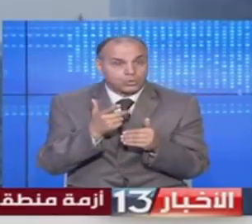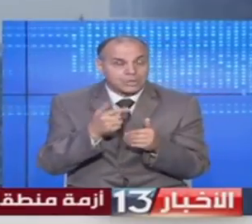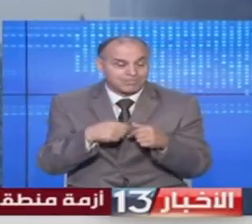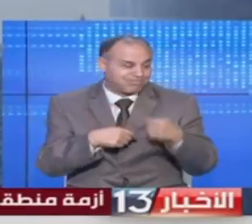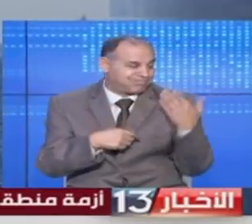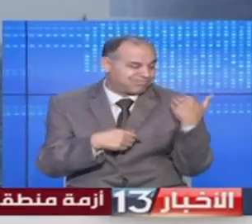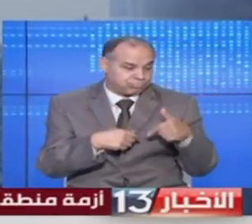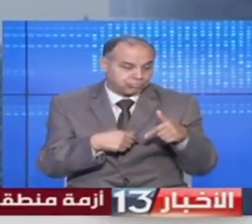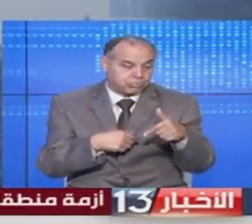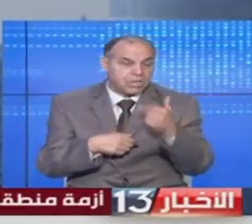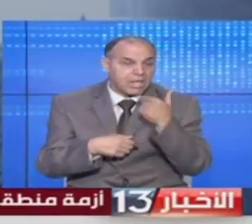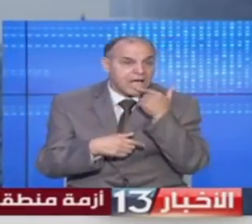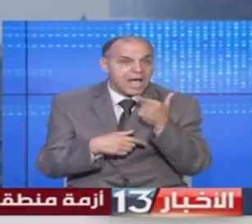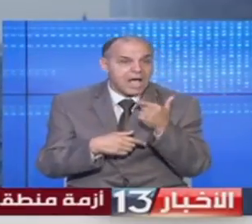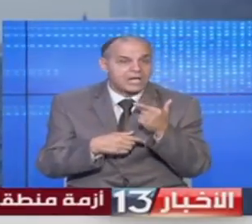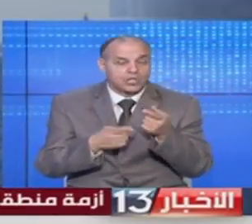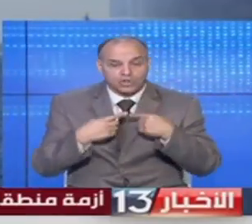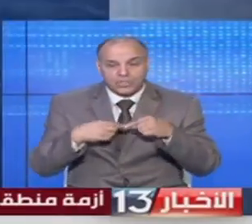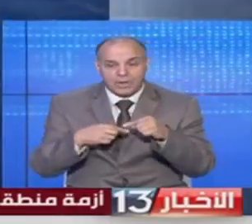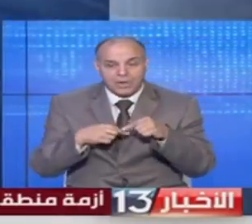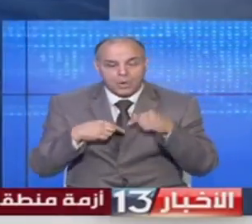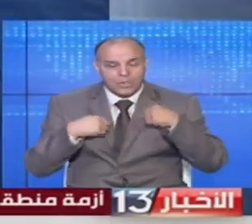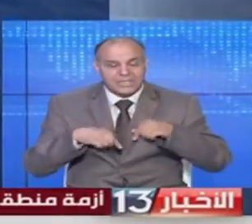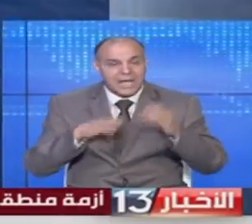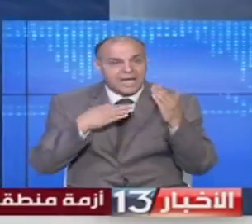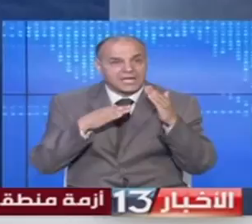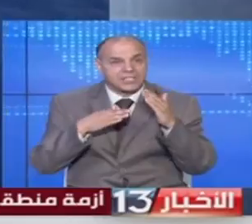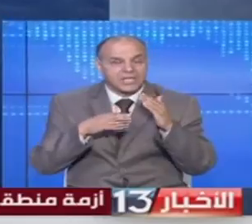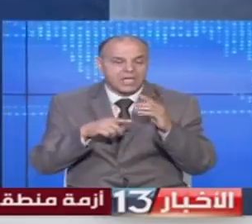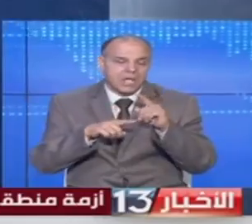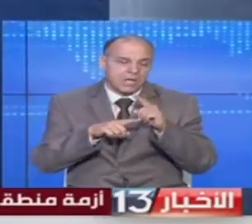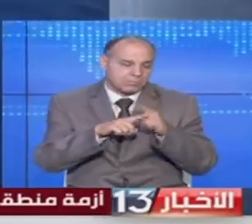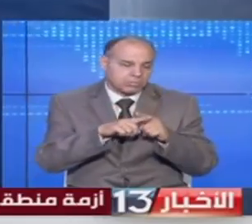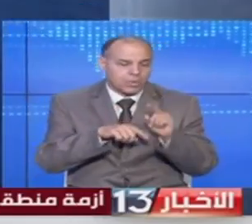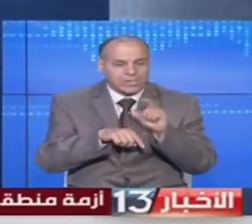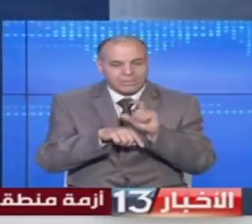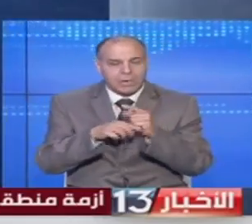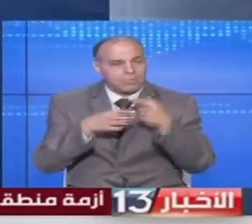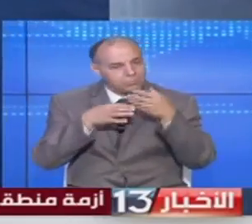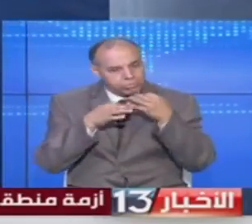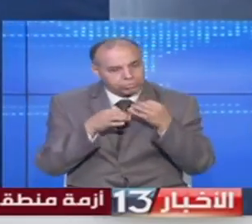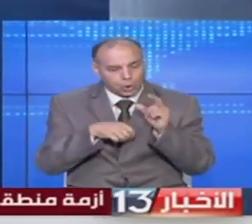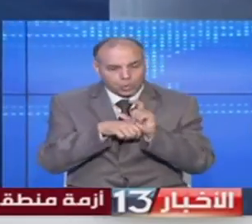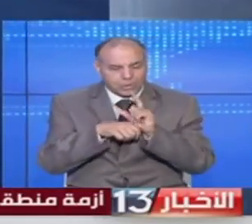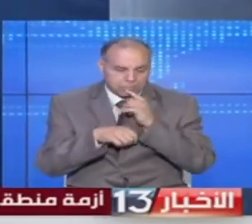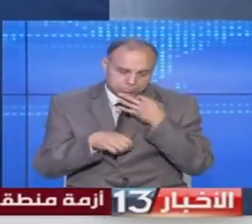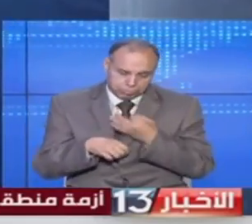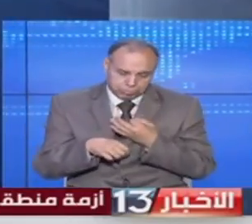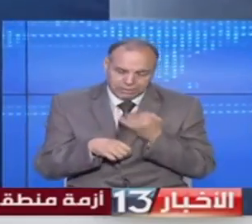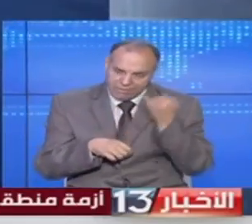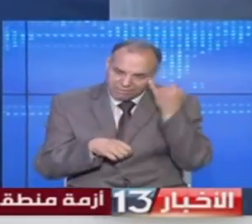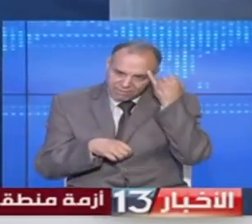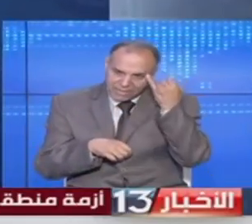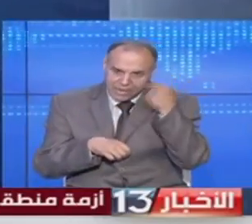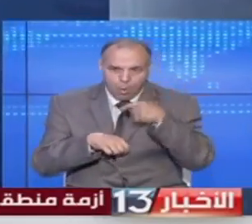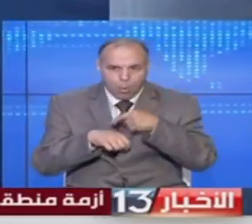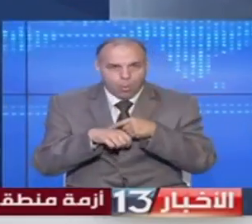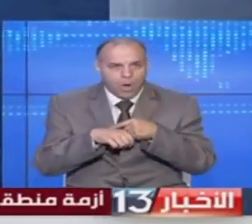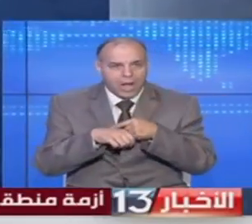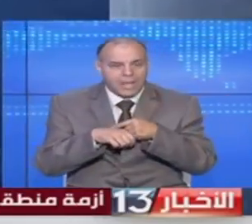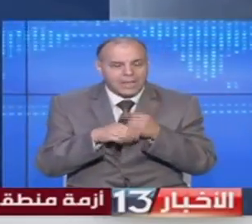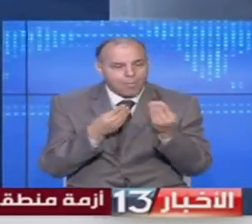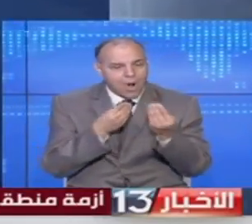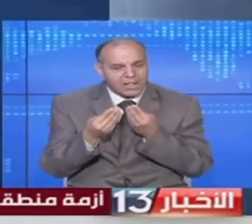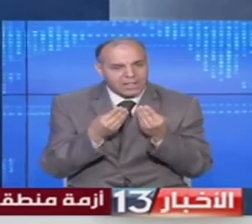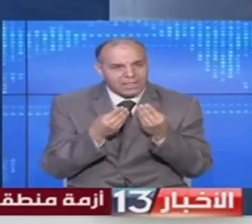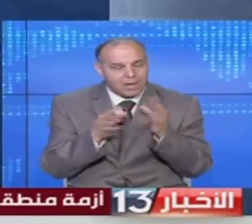قليله من اجتماع بين وزيري خارجيه البلدين التزمت فيه تركيا باقتراح موعد لبدء محادثات